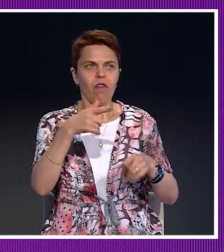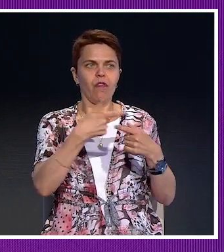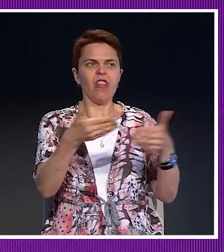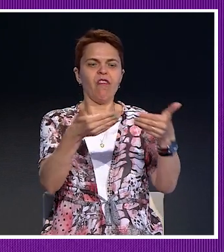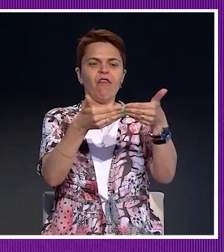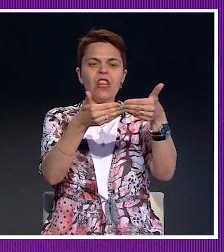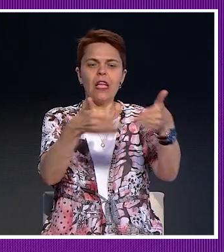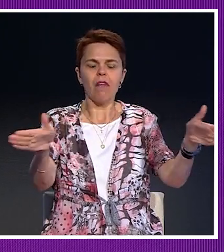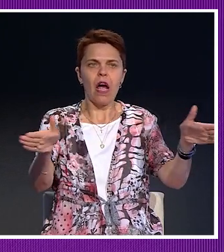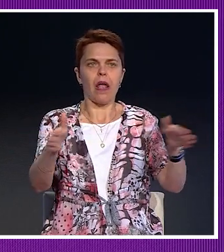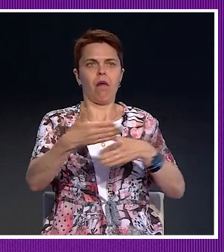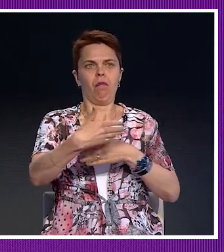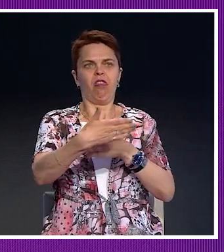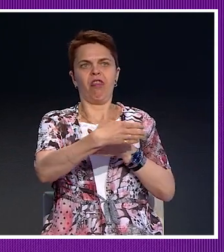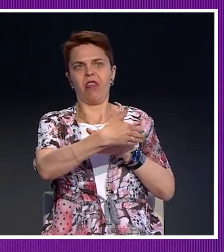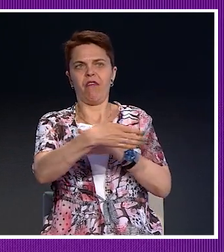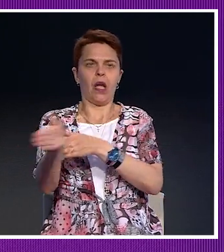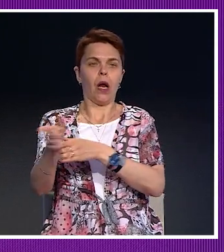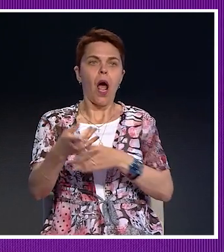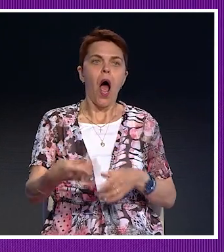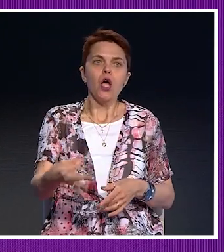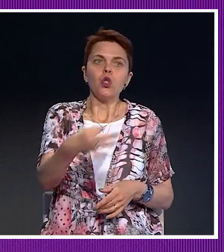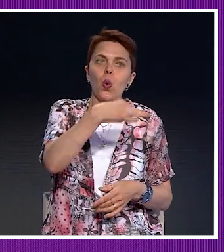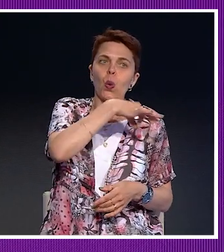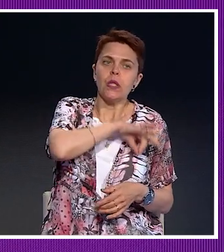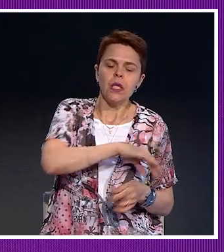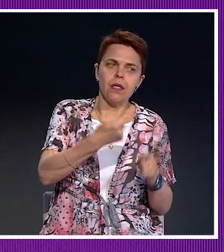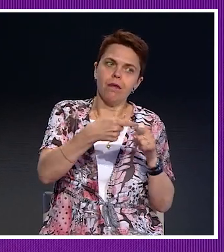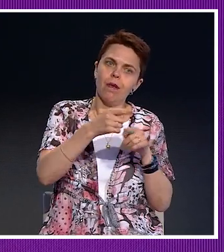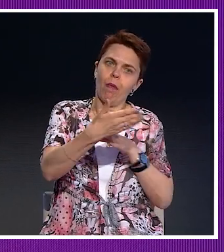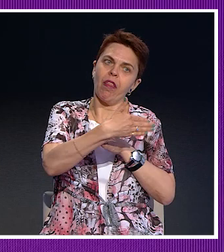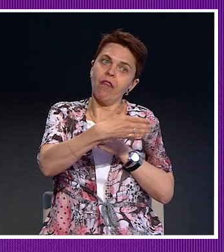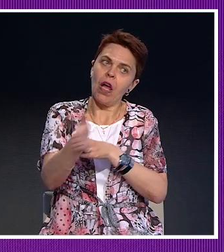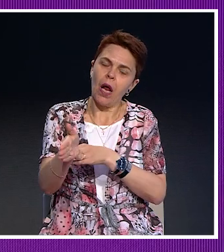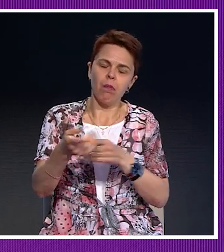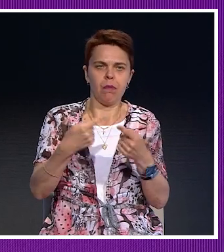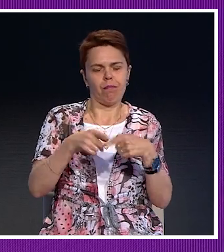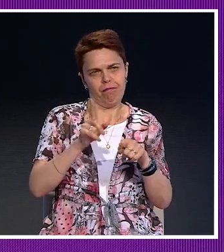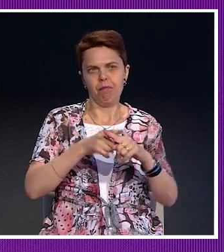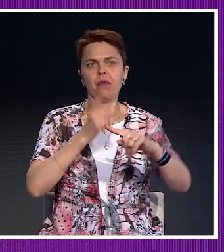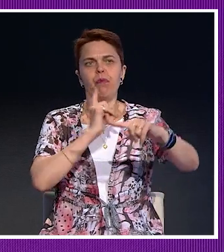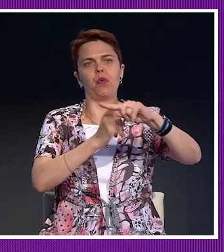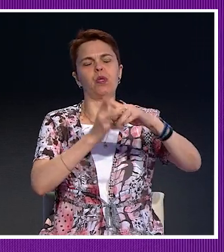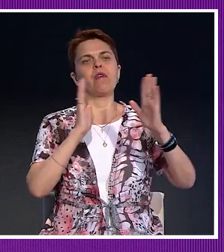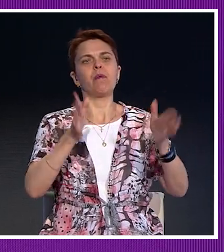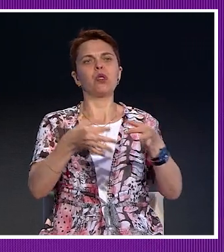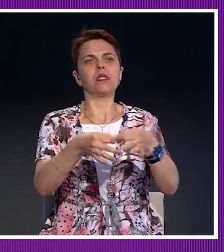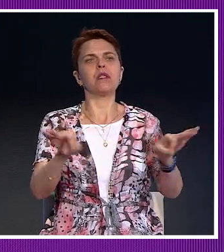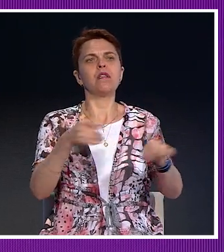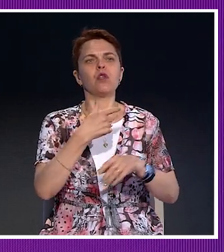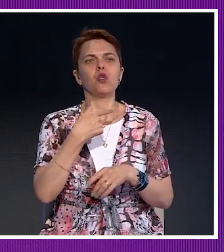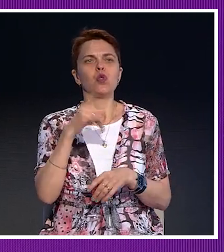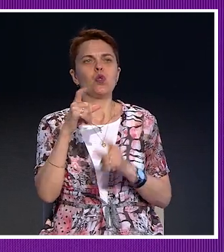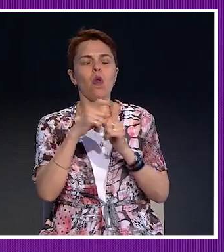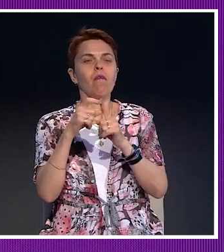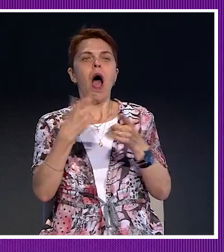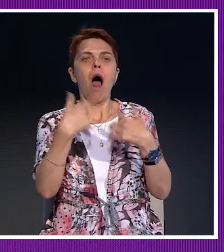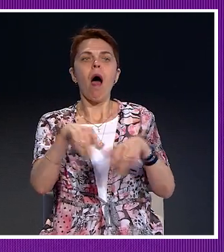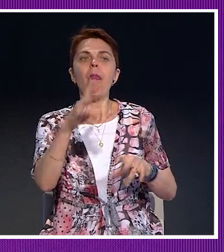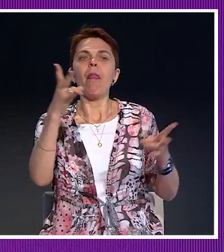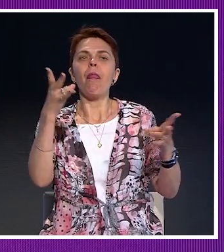суті, відкриває двері. А от скористатися цими дверима чи ні, отут вже починається позитивна свобода. Тобто намірі